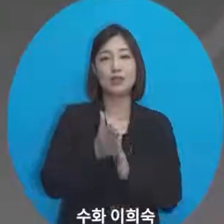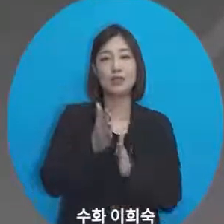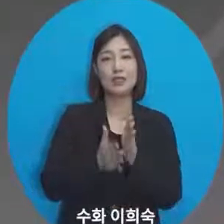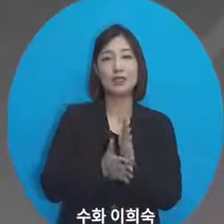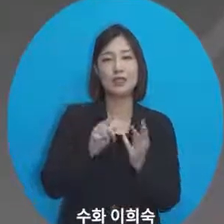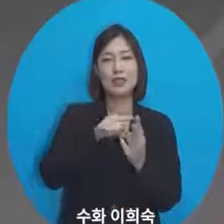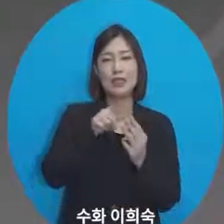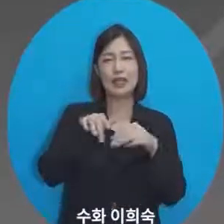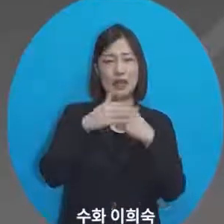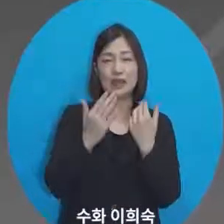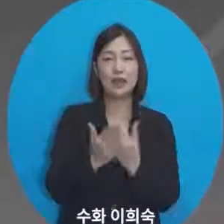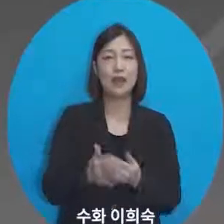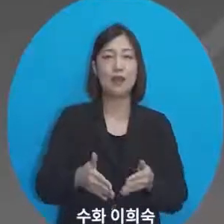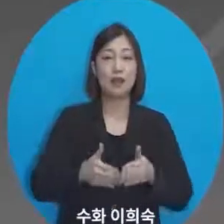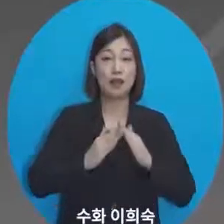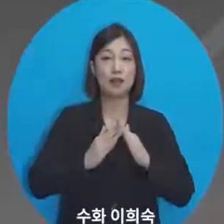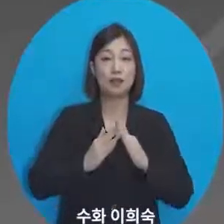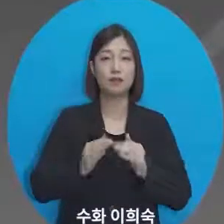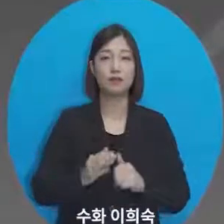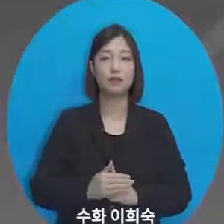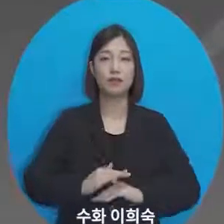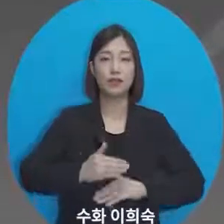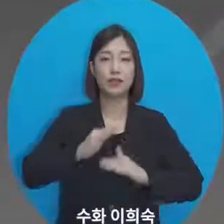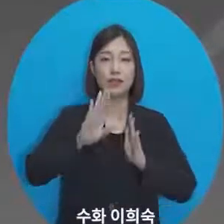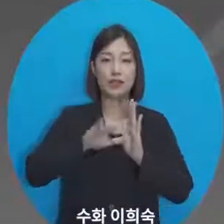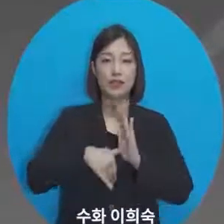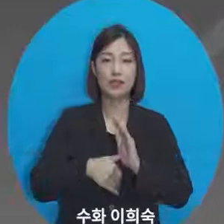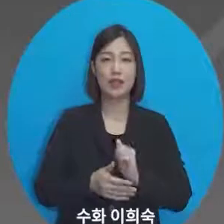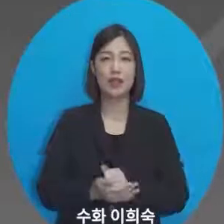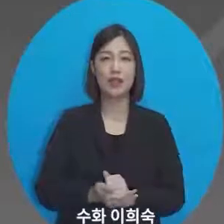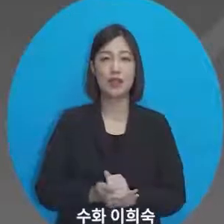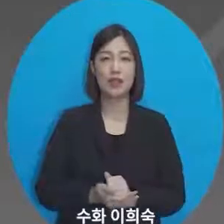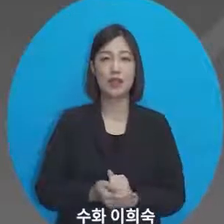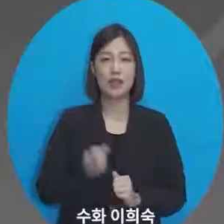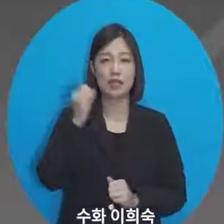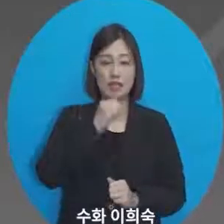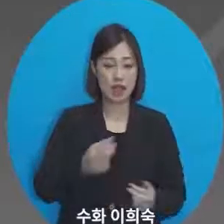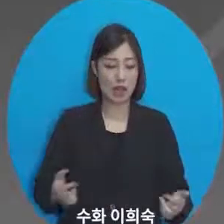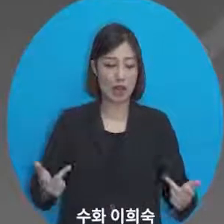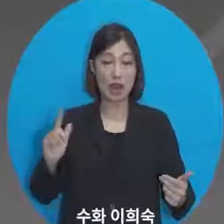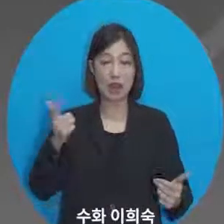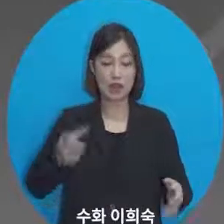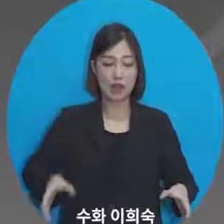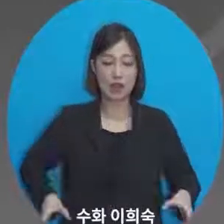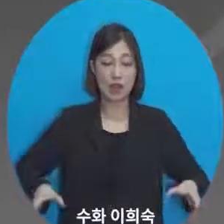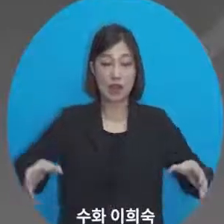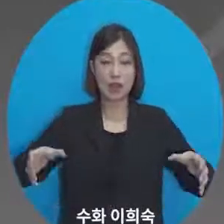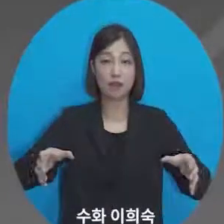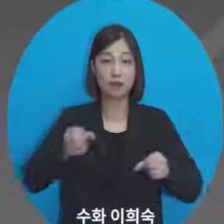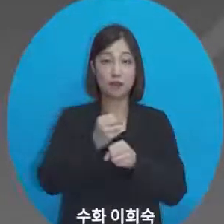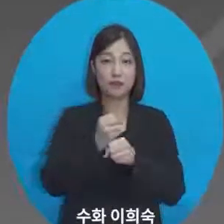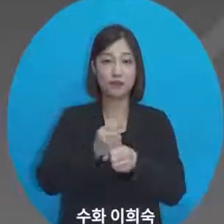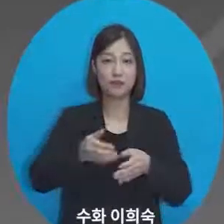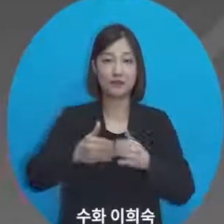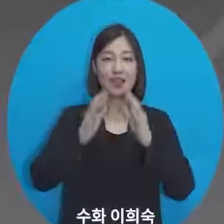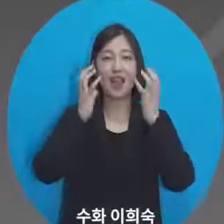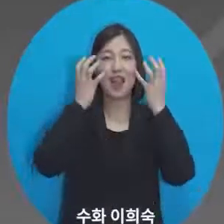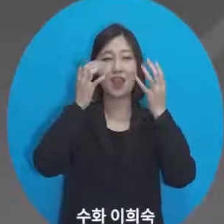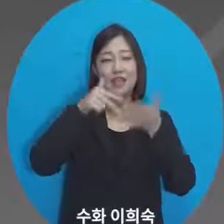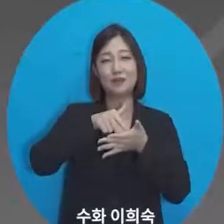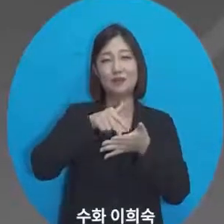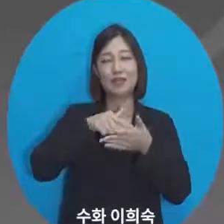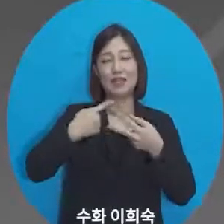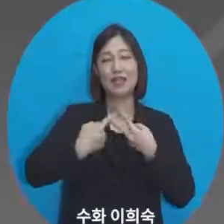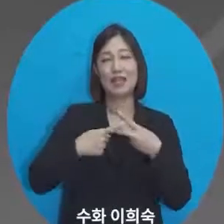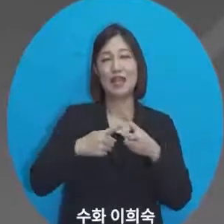있으며 계단 같은 경우는 기본적으로 2단 손잡이를 적용을 시켜서 어린이 등의 이용을 고려하고